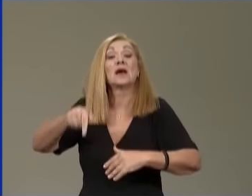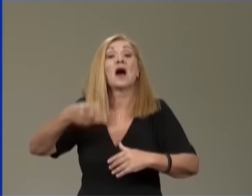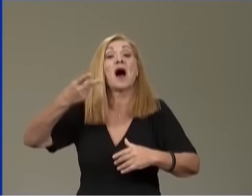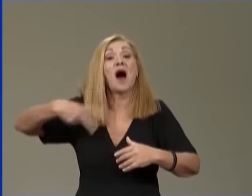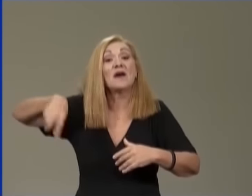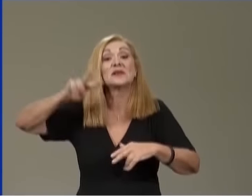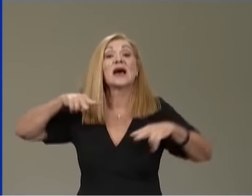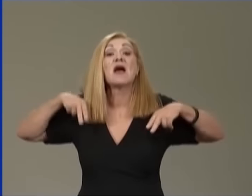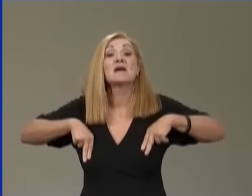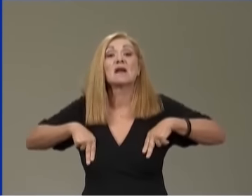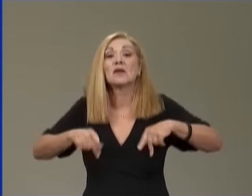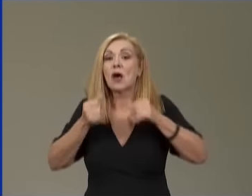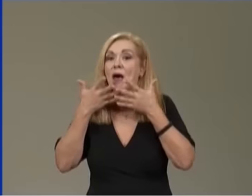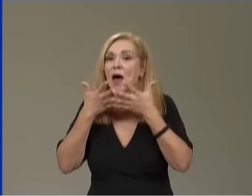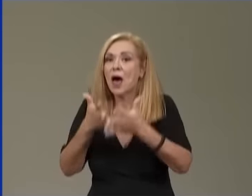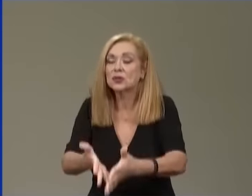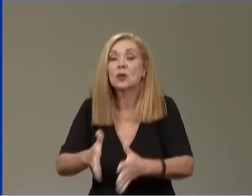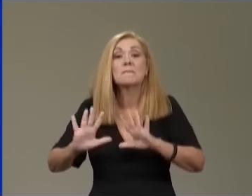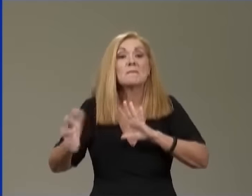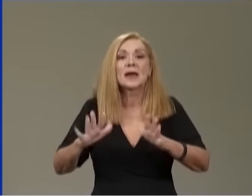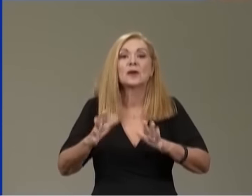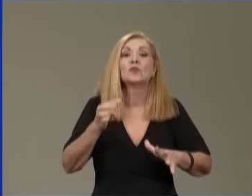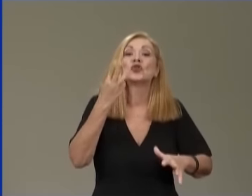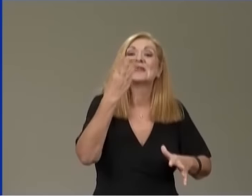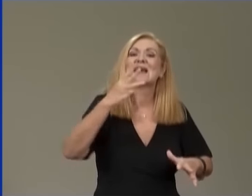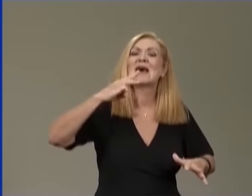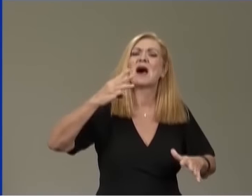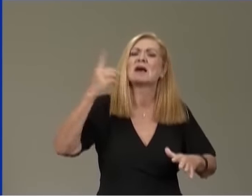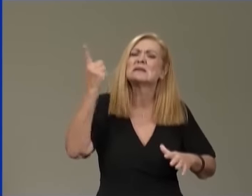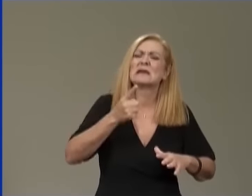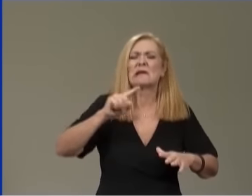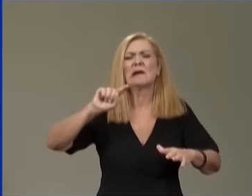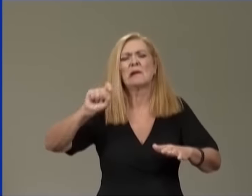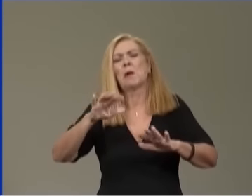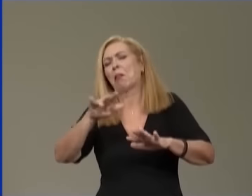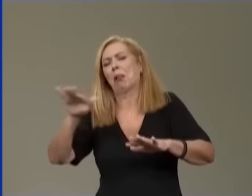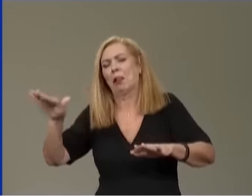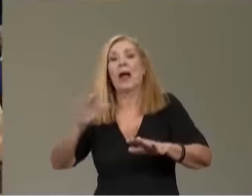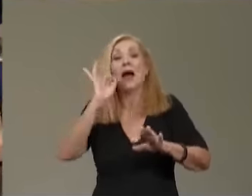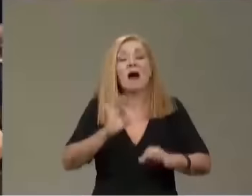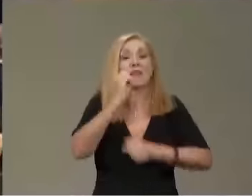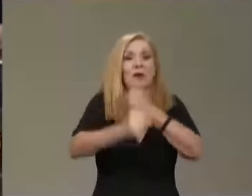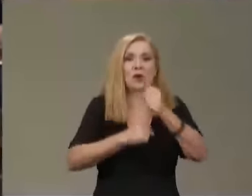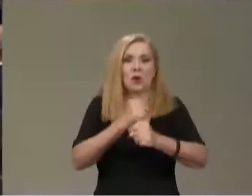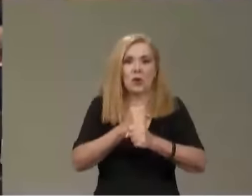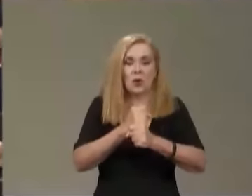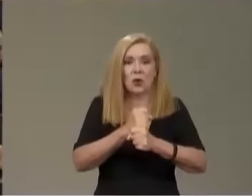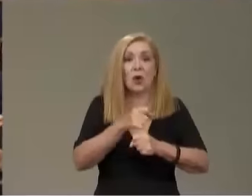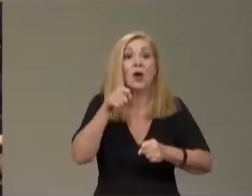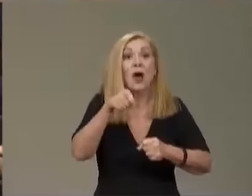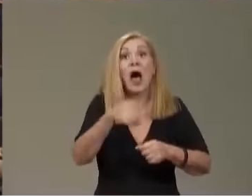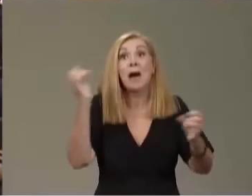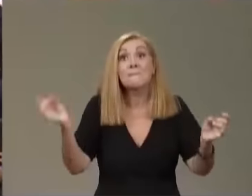κρατικών δαπανών, στο περίπου 3% και κάτι το χρόνο. Υπέρβαση μάλιστα του οποίου